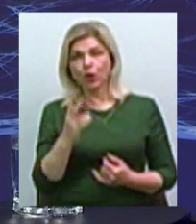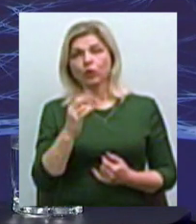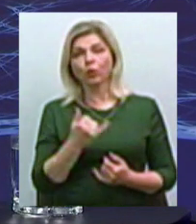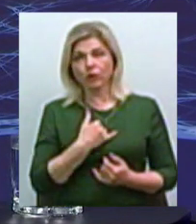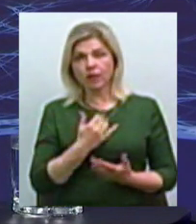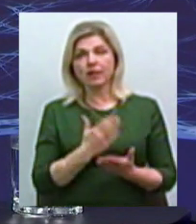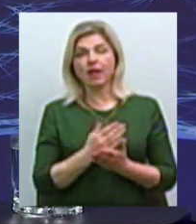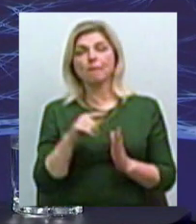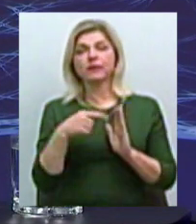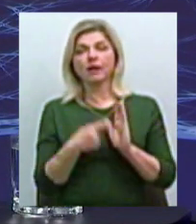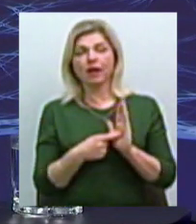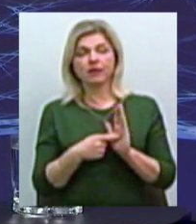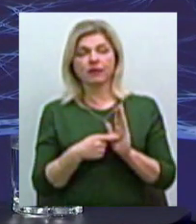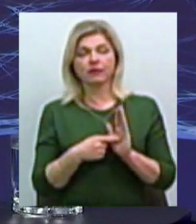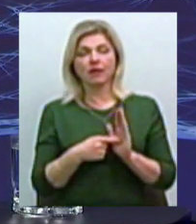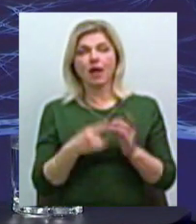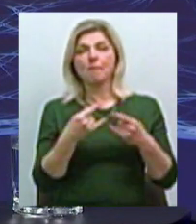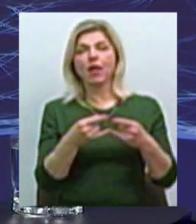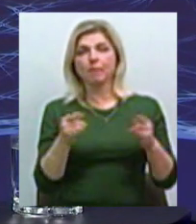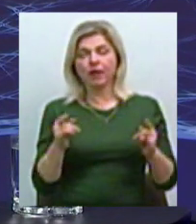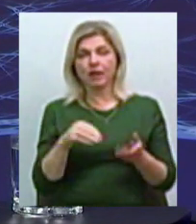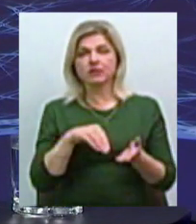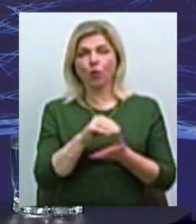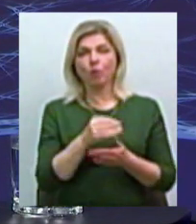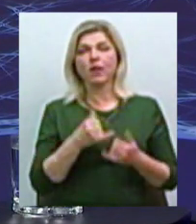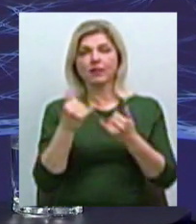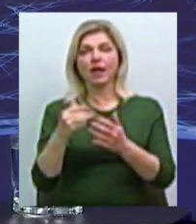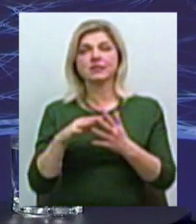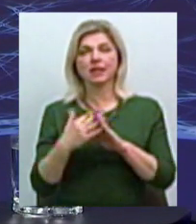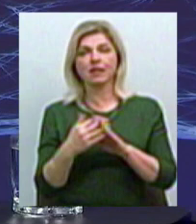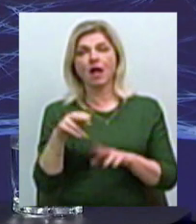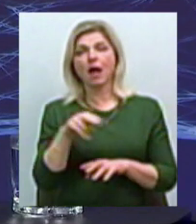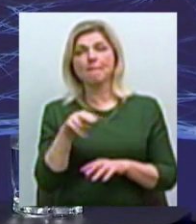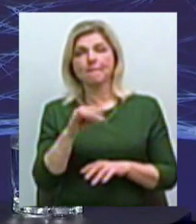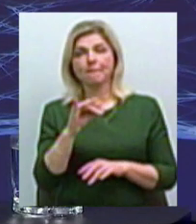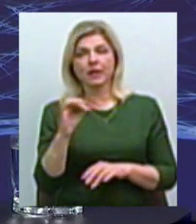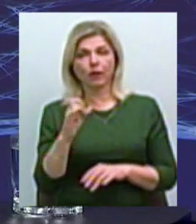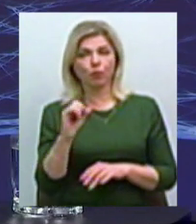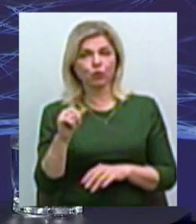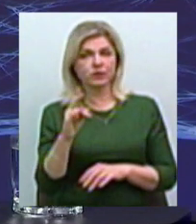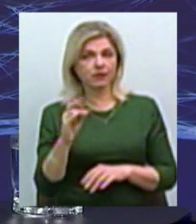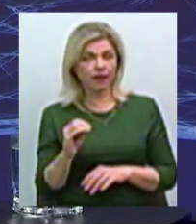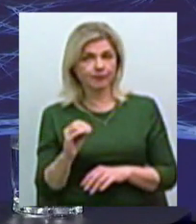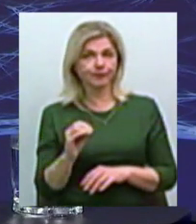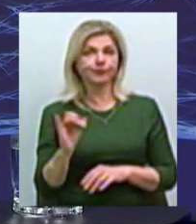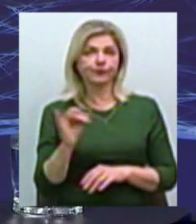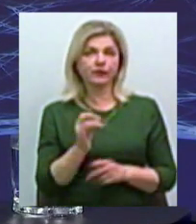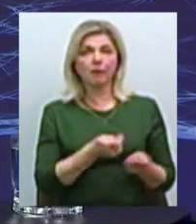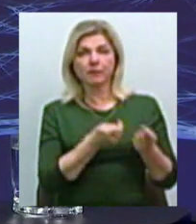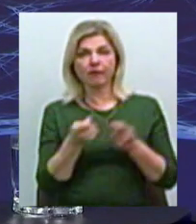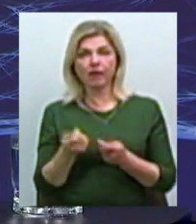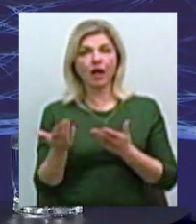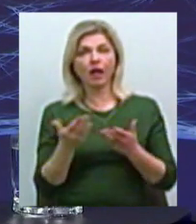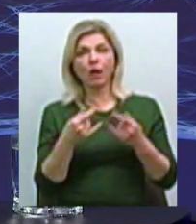щодо меблів, закупки це для прибузьки. І ми не знаємо, скільки вони принесли нам, які вони хочуть меблі, скільки це